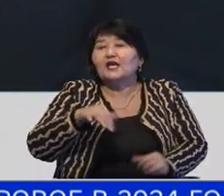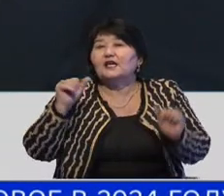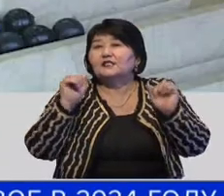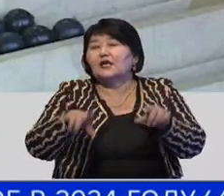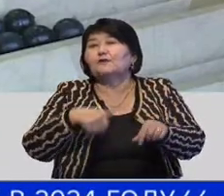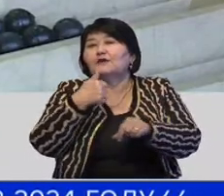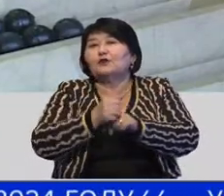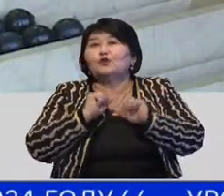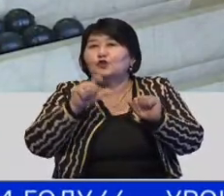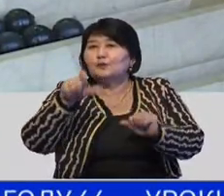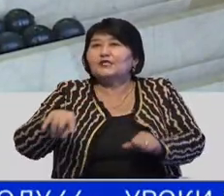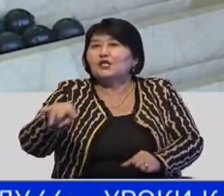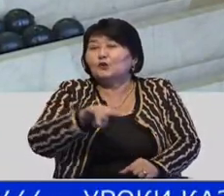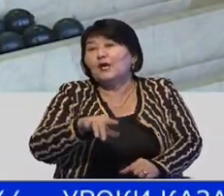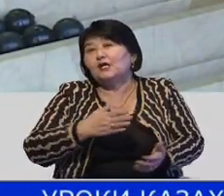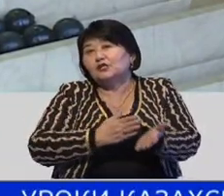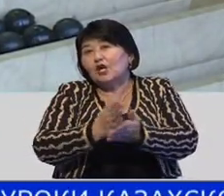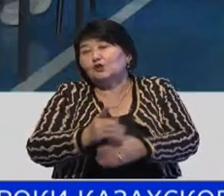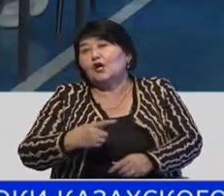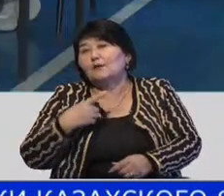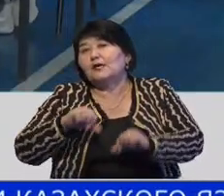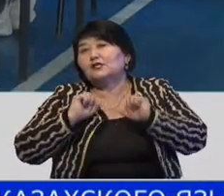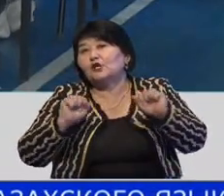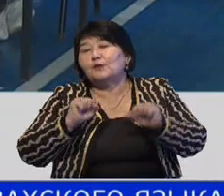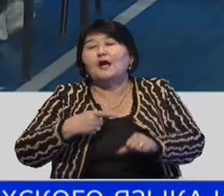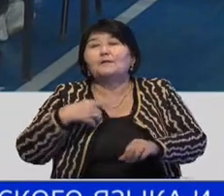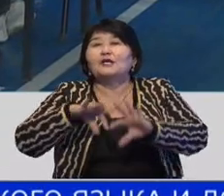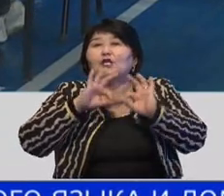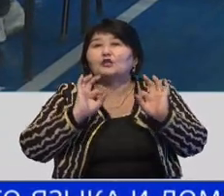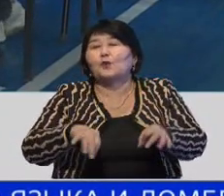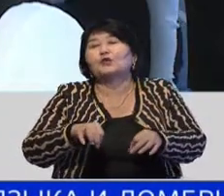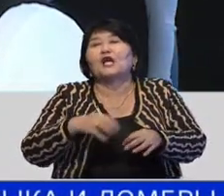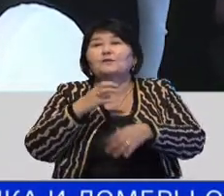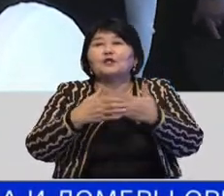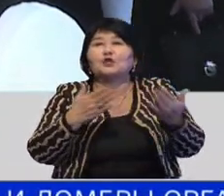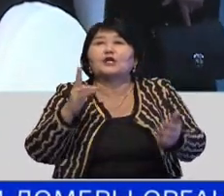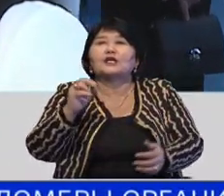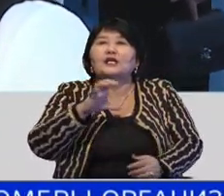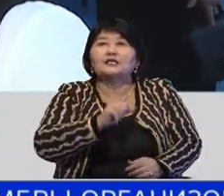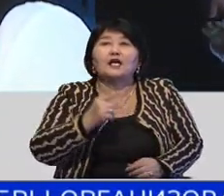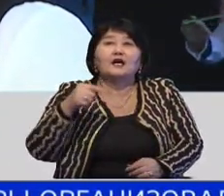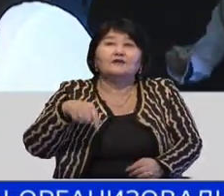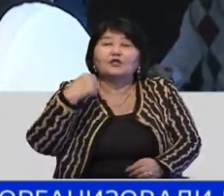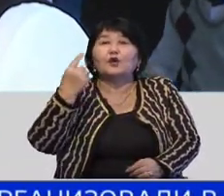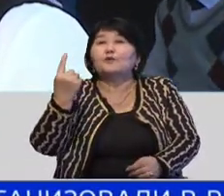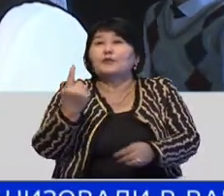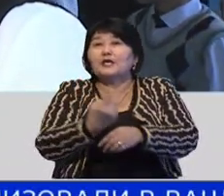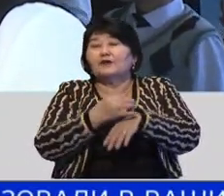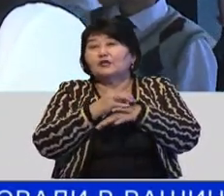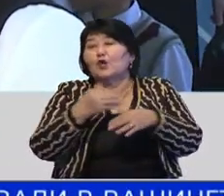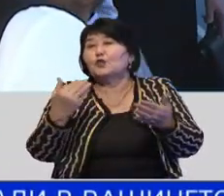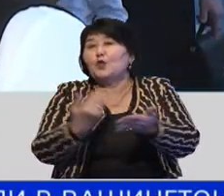Собрались ведущие спортсмены республики, заслуженные мастера спорта международного класса. И в этом году первый раз проводится новый